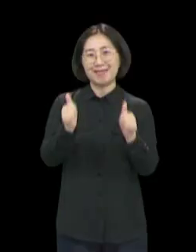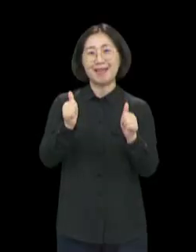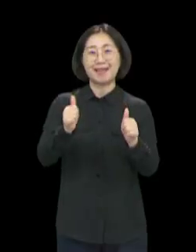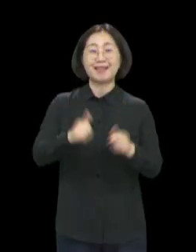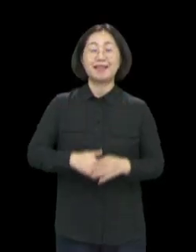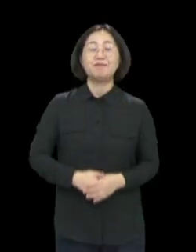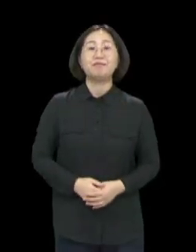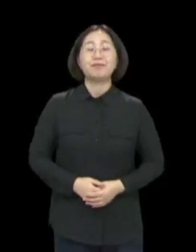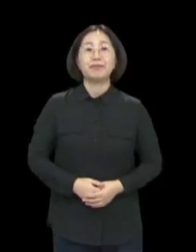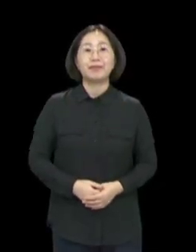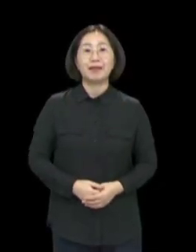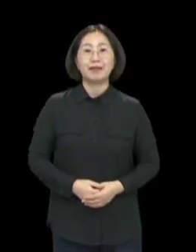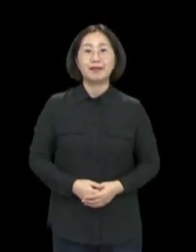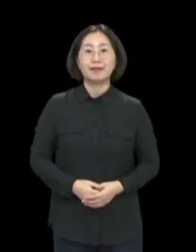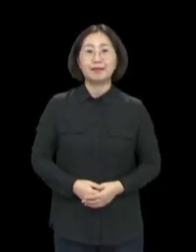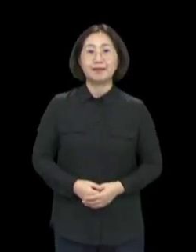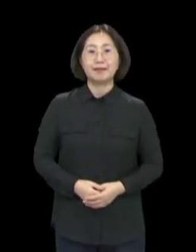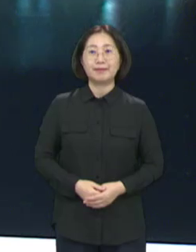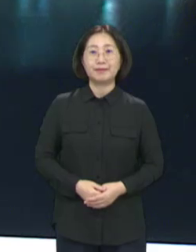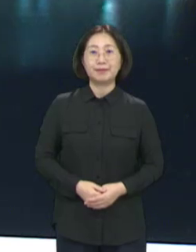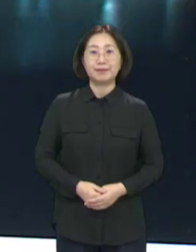TJB 장석영입니다.